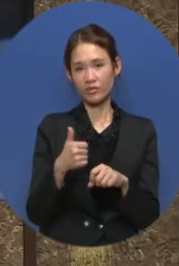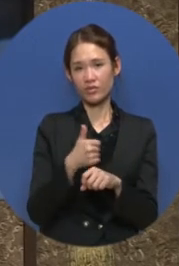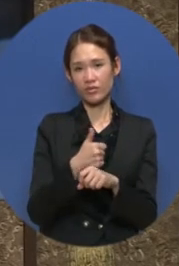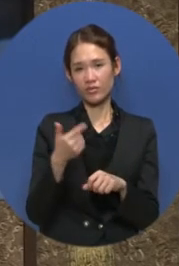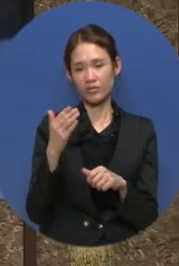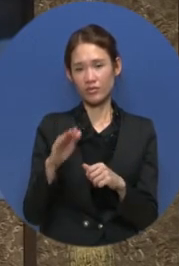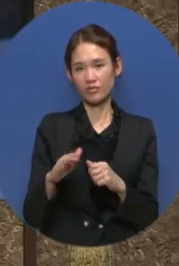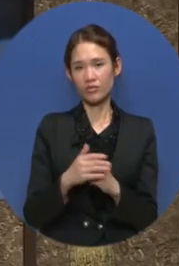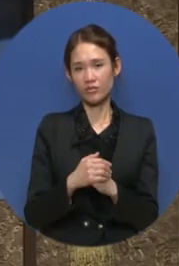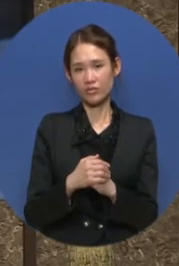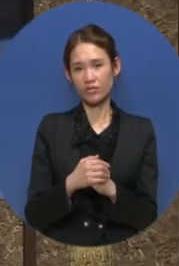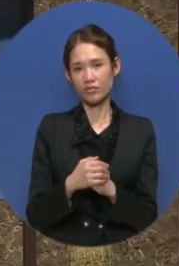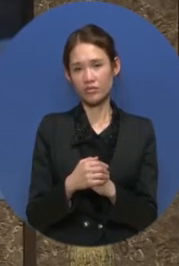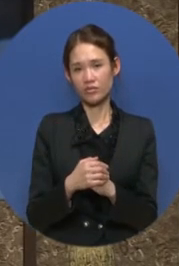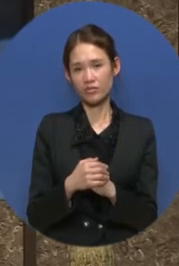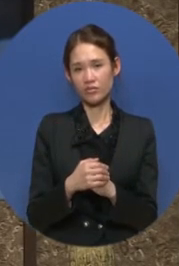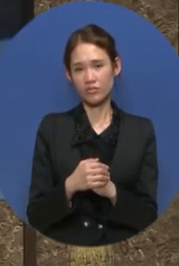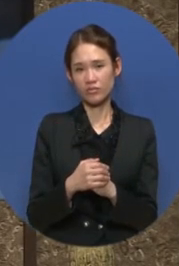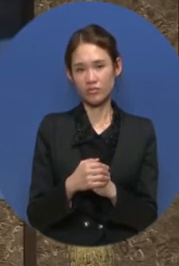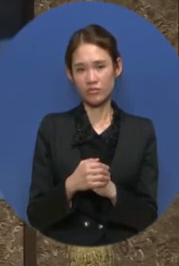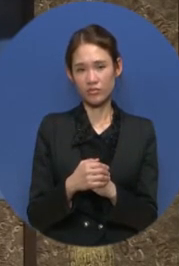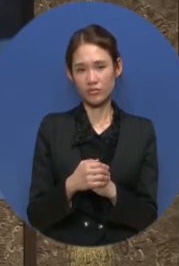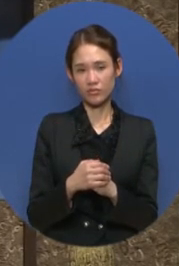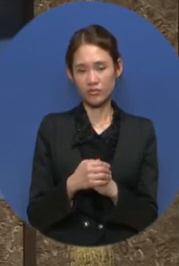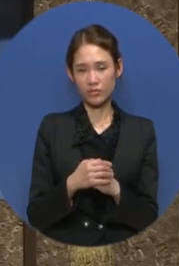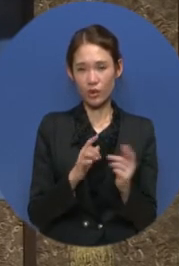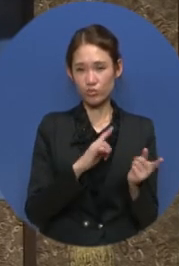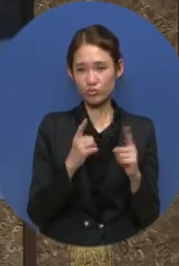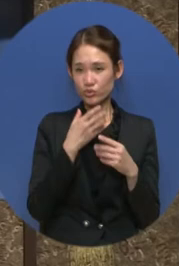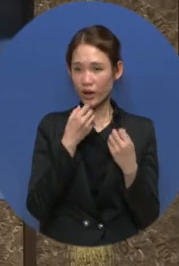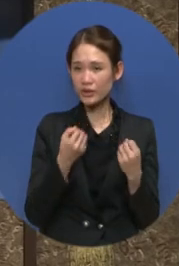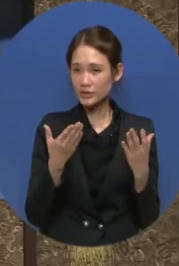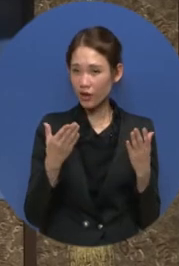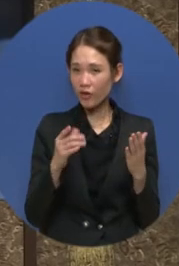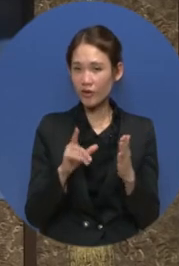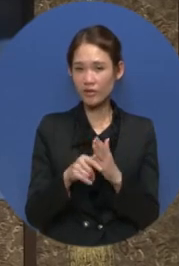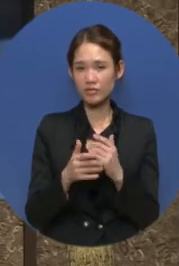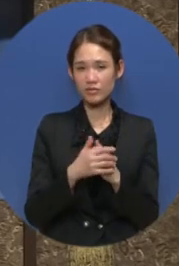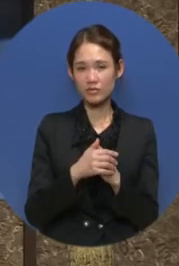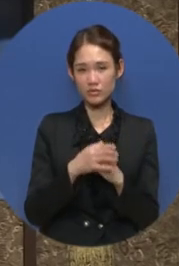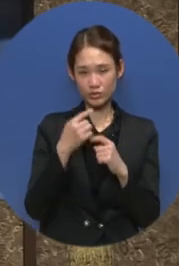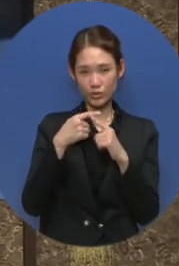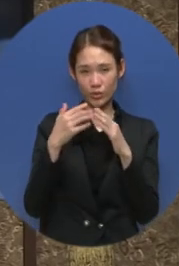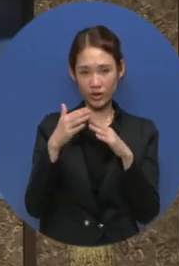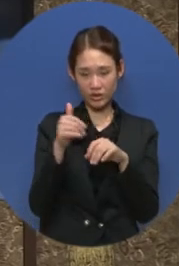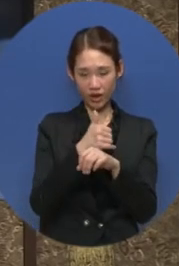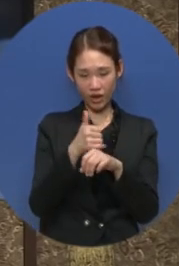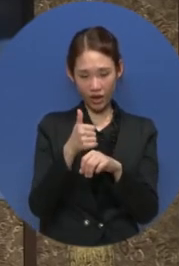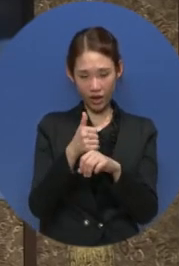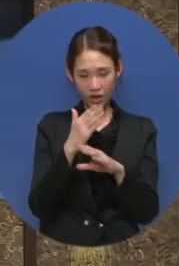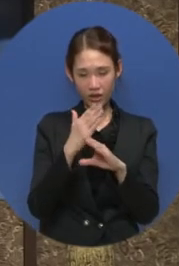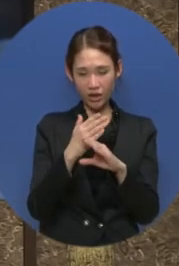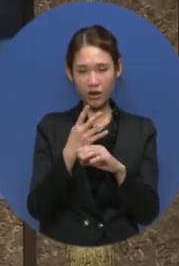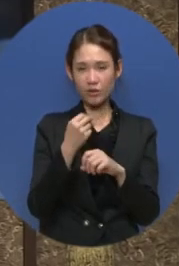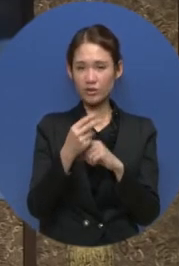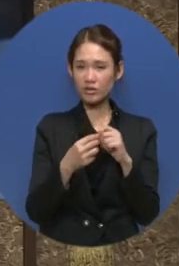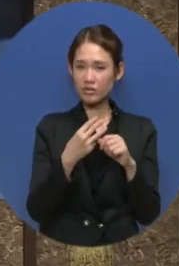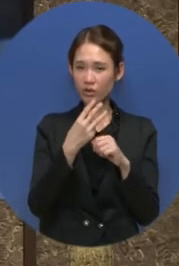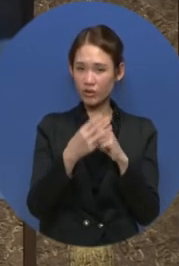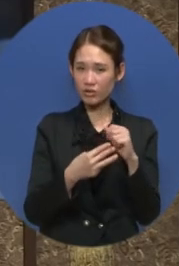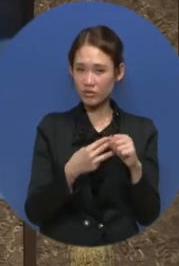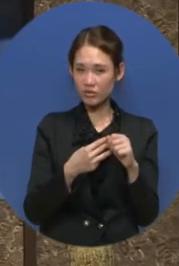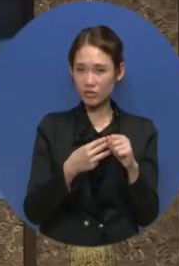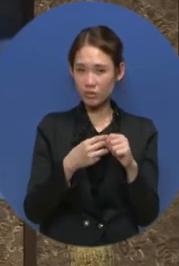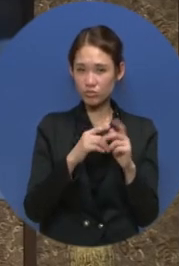네. 그 부활절 때가 된 거예요. 교회를 이제 다니다가 몇 년 됐죠.